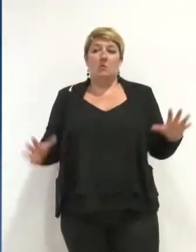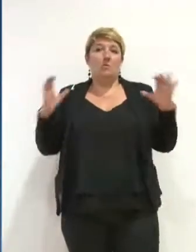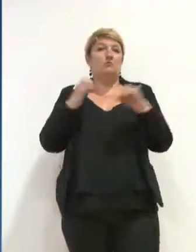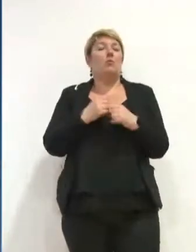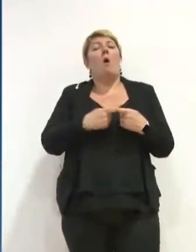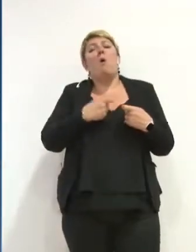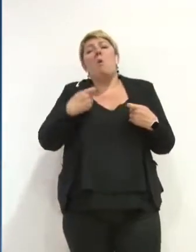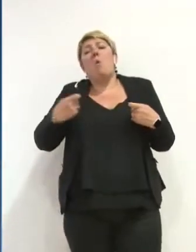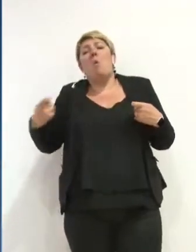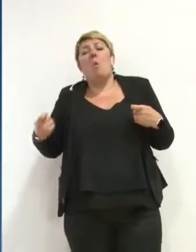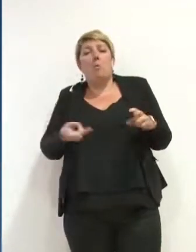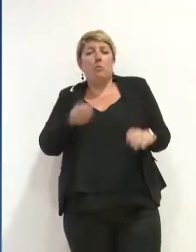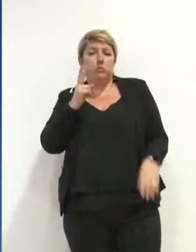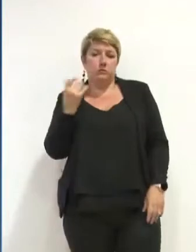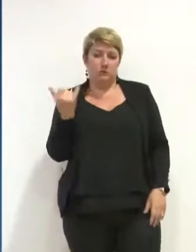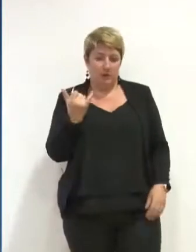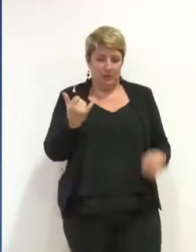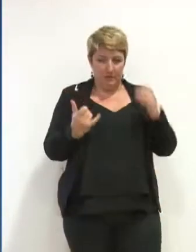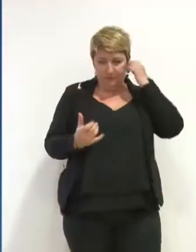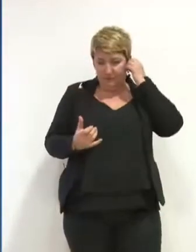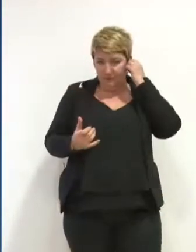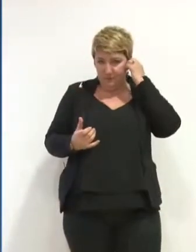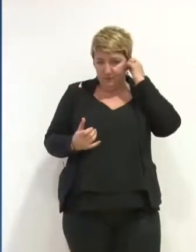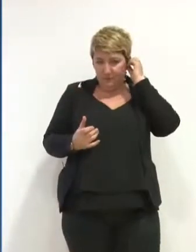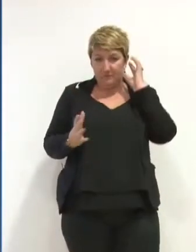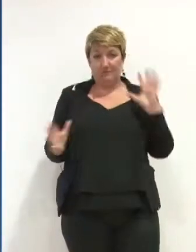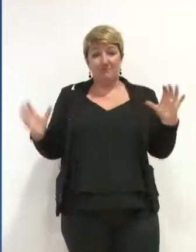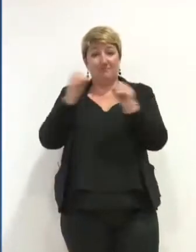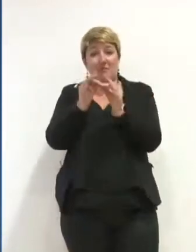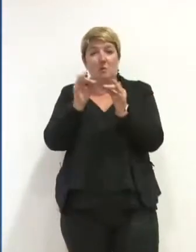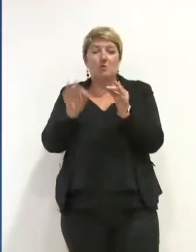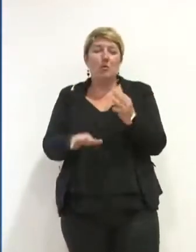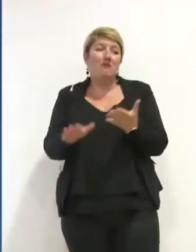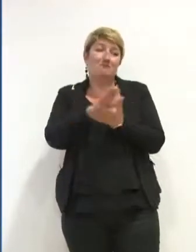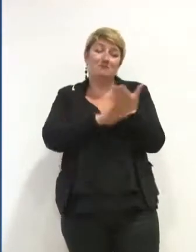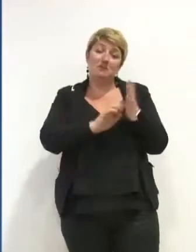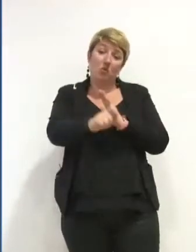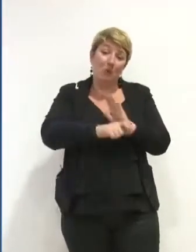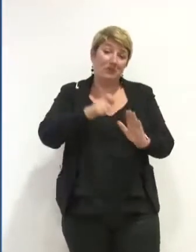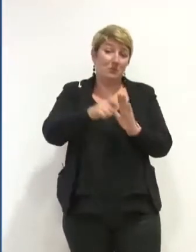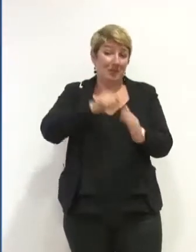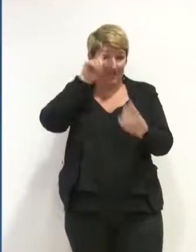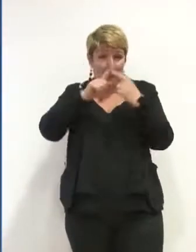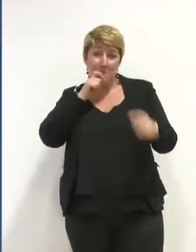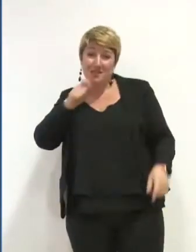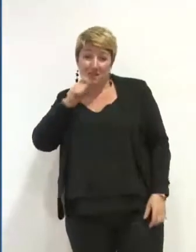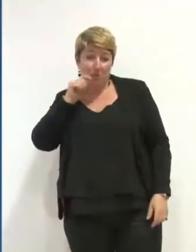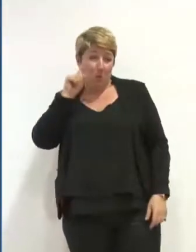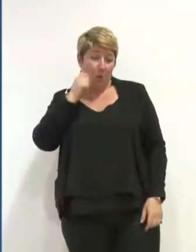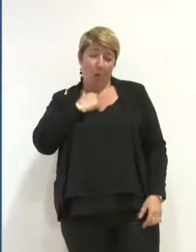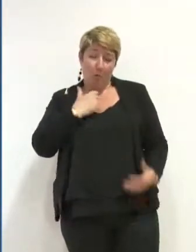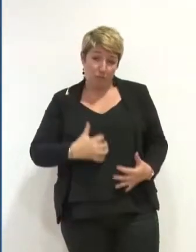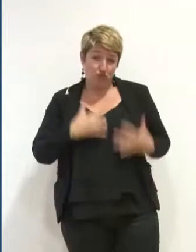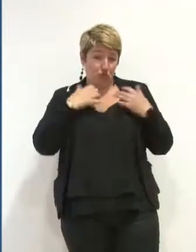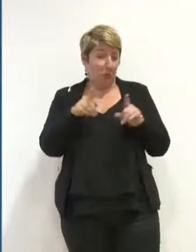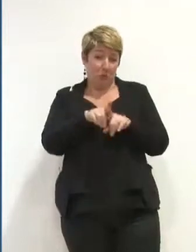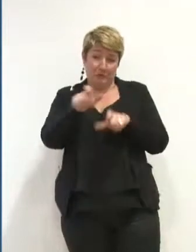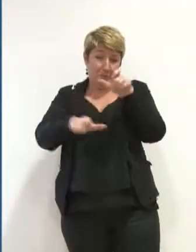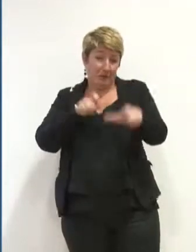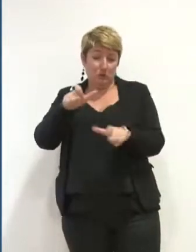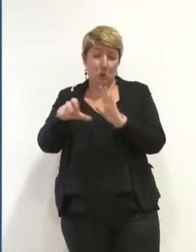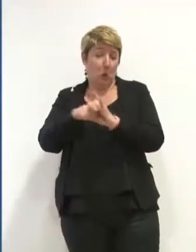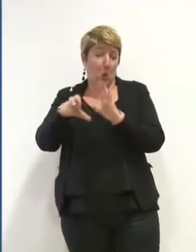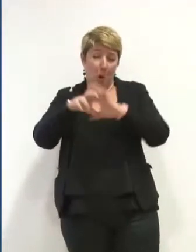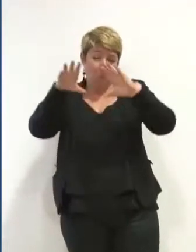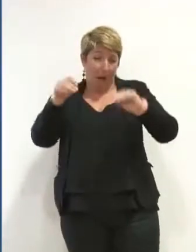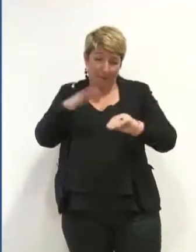longue, en conclusion, je regrette de revenir à cette interview parce qu'elle m'a choquée comme elle a choqué beaucoup de Grenoblois et de Grenobloises.